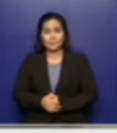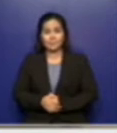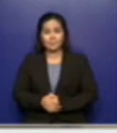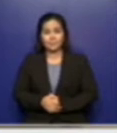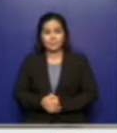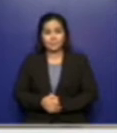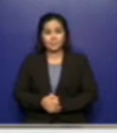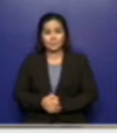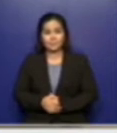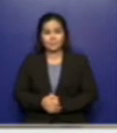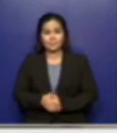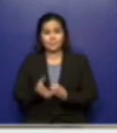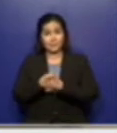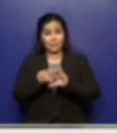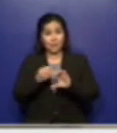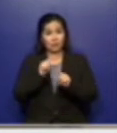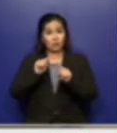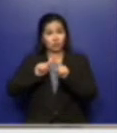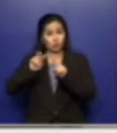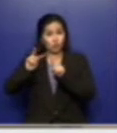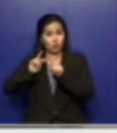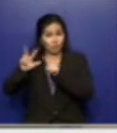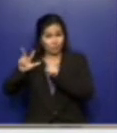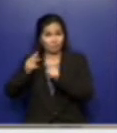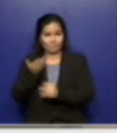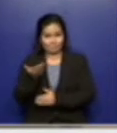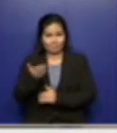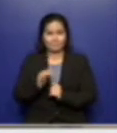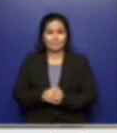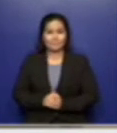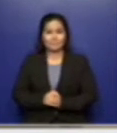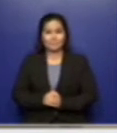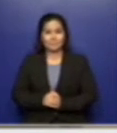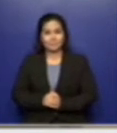นะครับสไลด์ที่2ที่3นะครับ